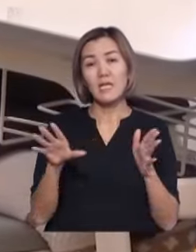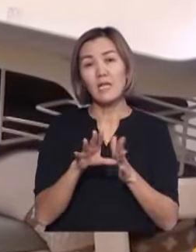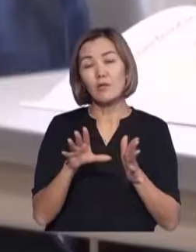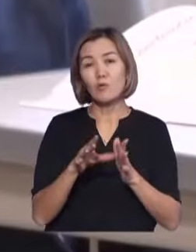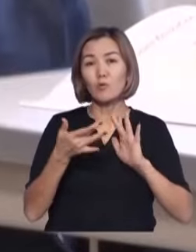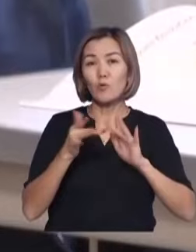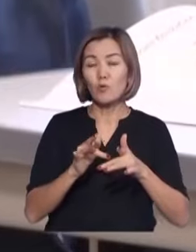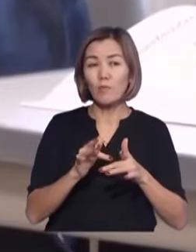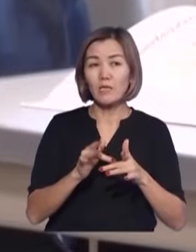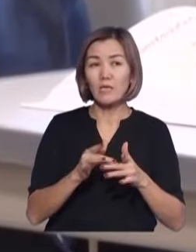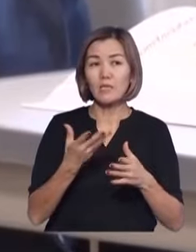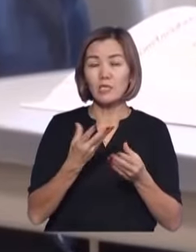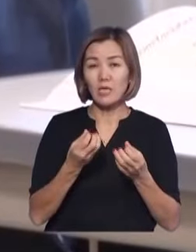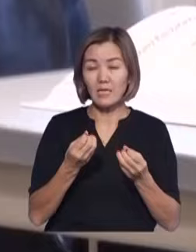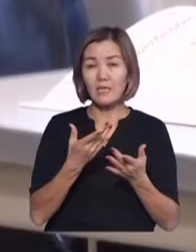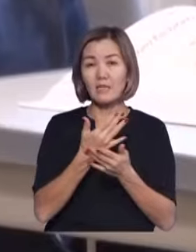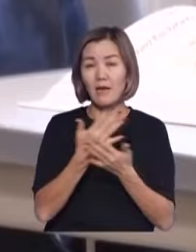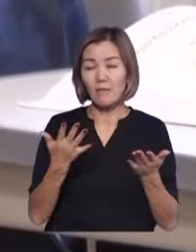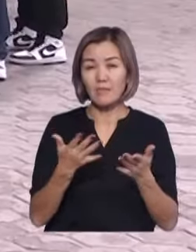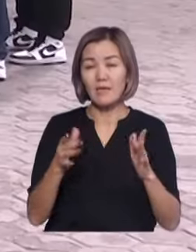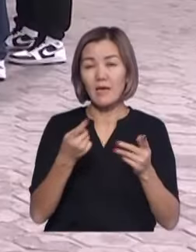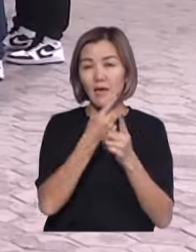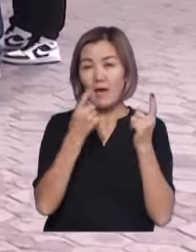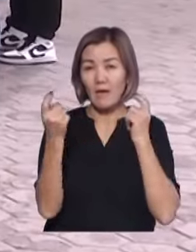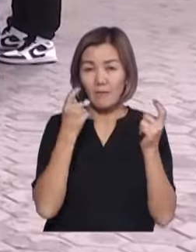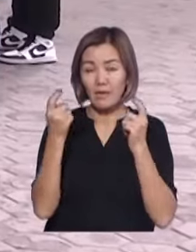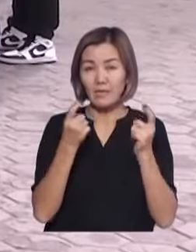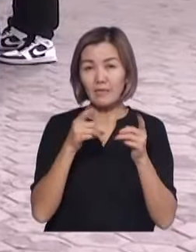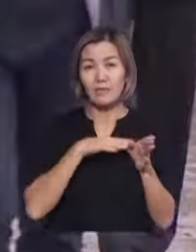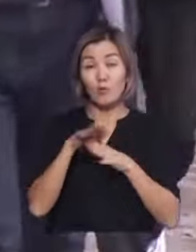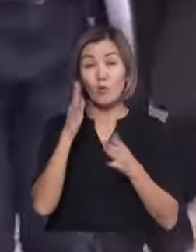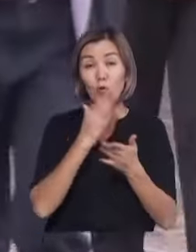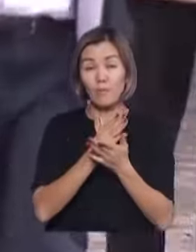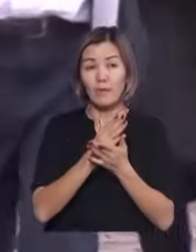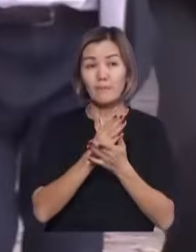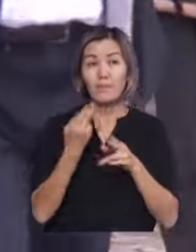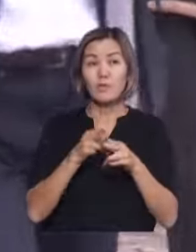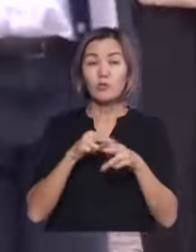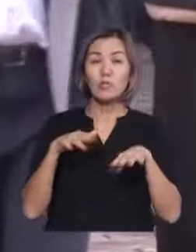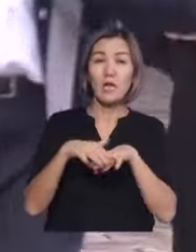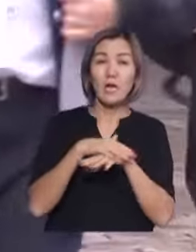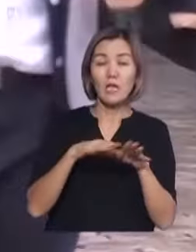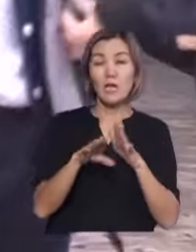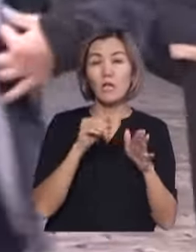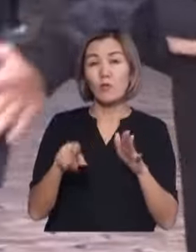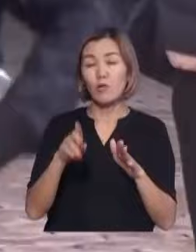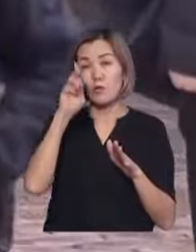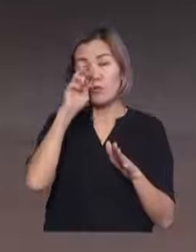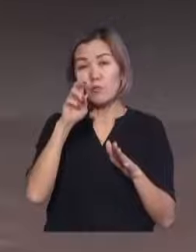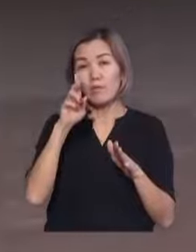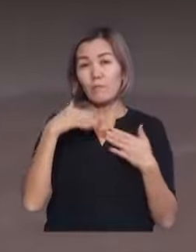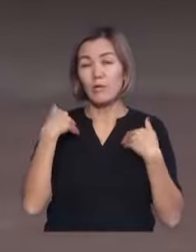үкімет порталында және де басқа да ақпараттық жүйелерде толығымен бар. Сондықтан да халық қалаулылары үкімет